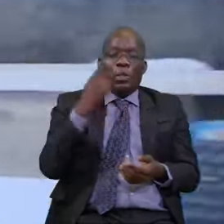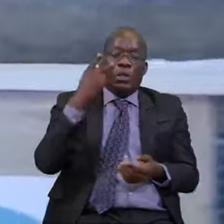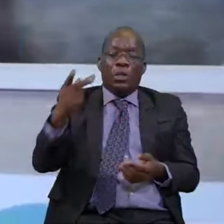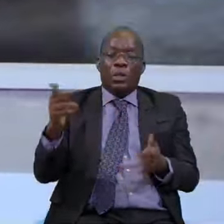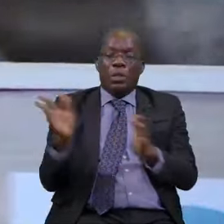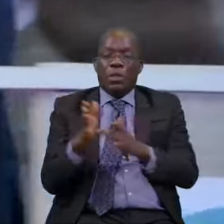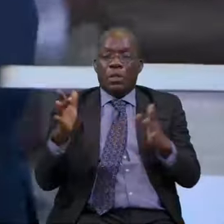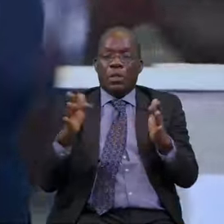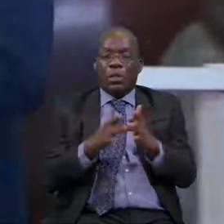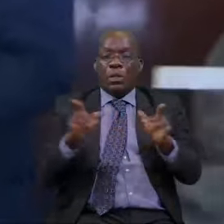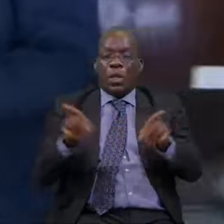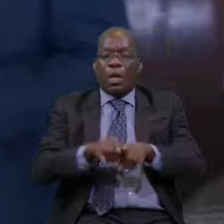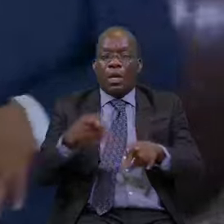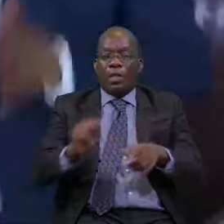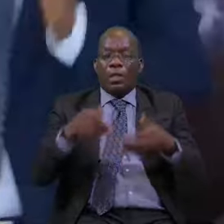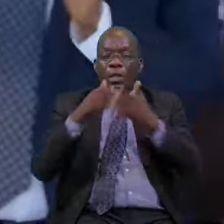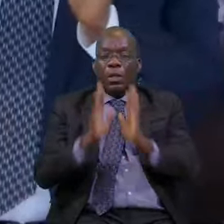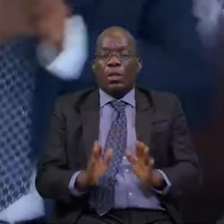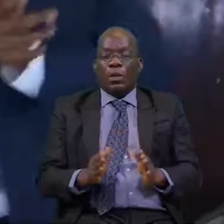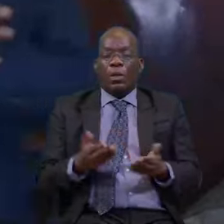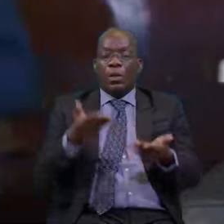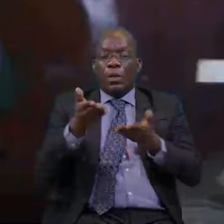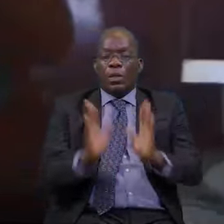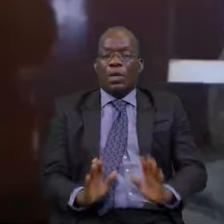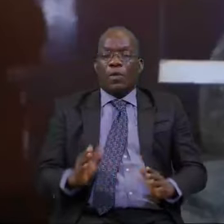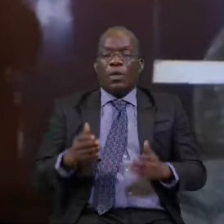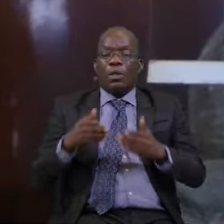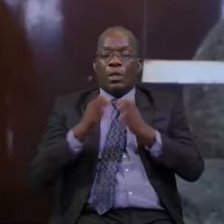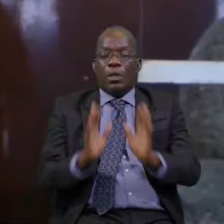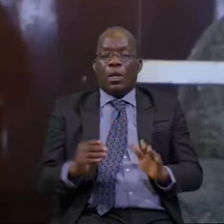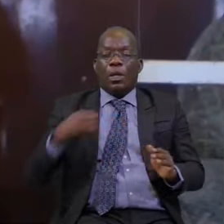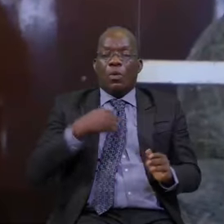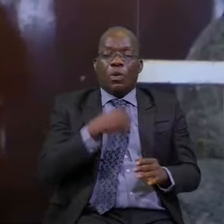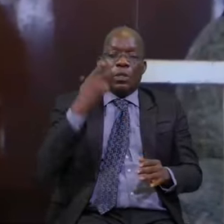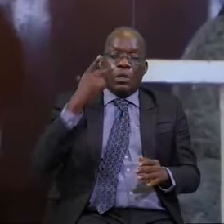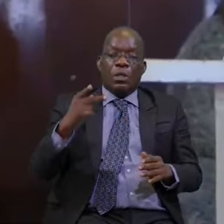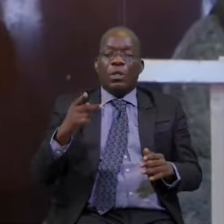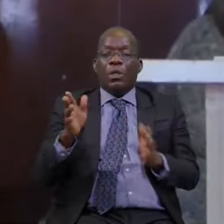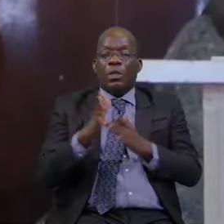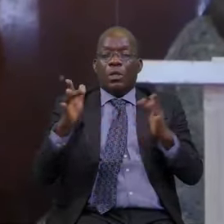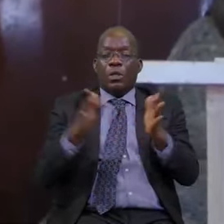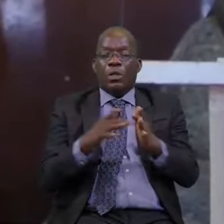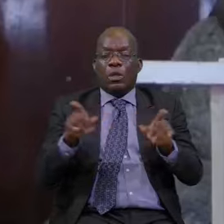Nous voyons Jésus comme un dirigeant serviteur, nous voyons Jésus comme